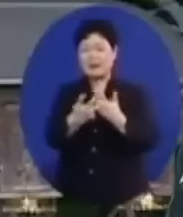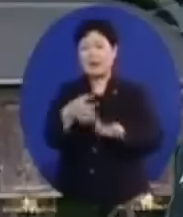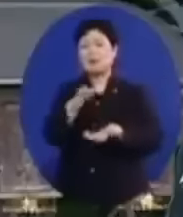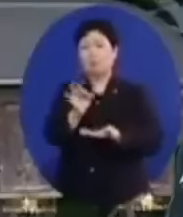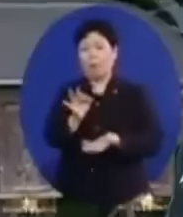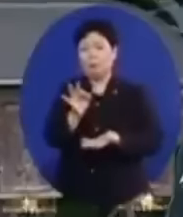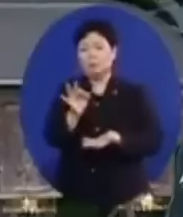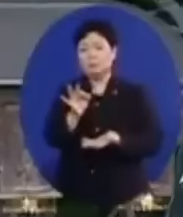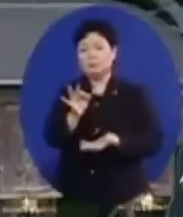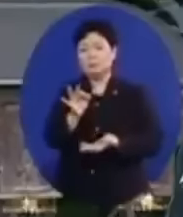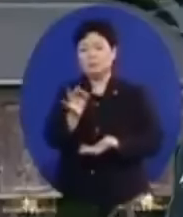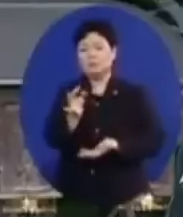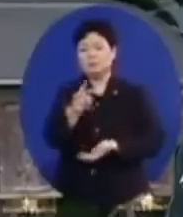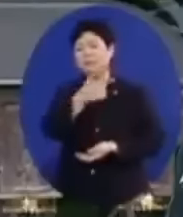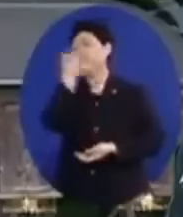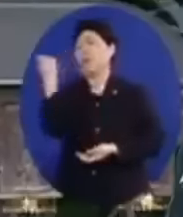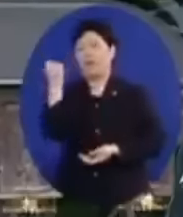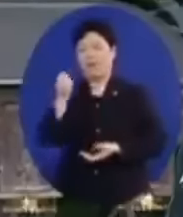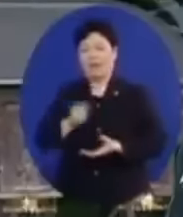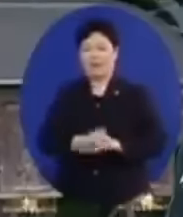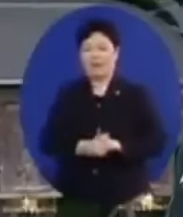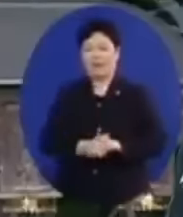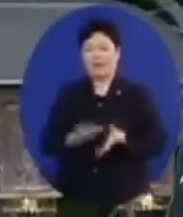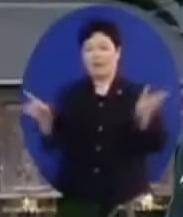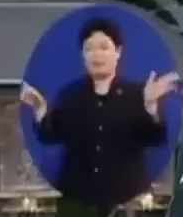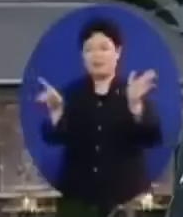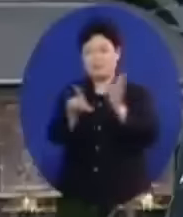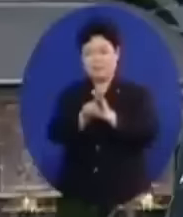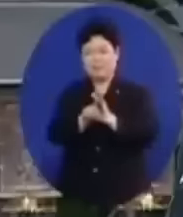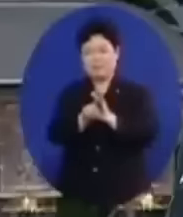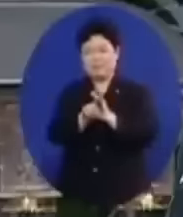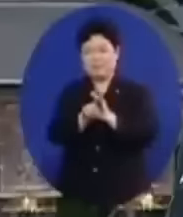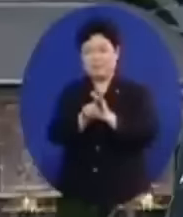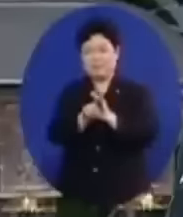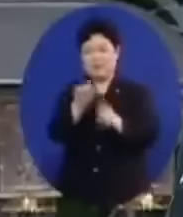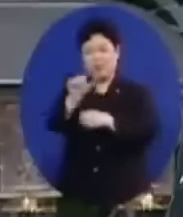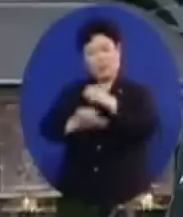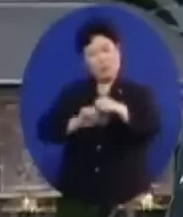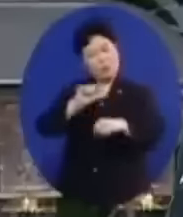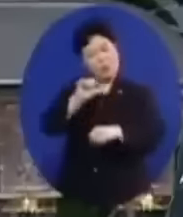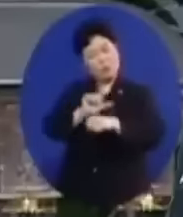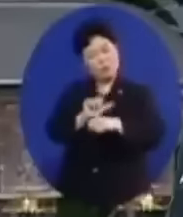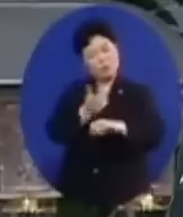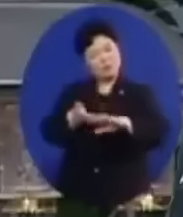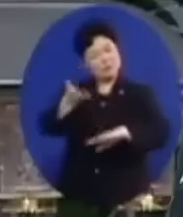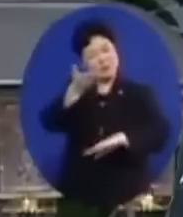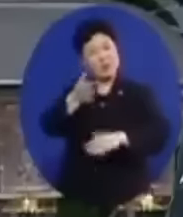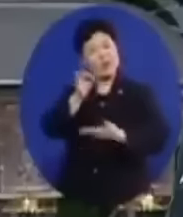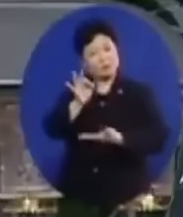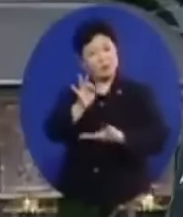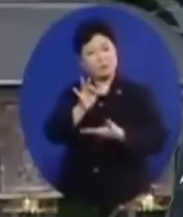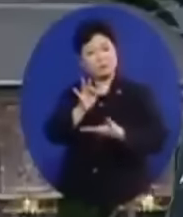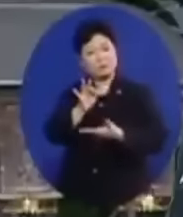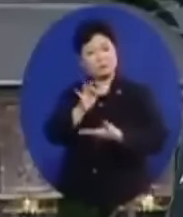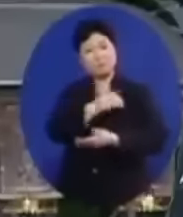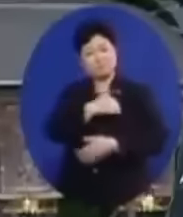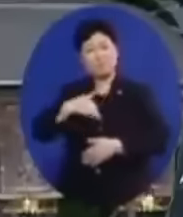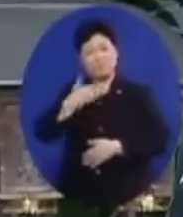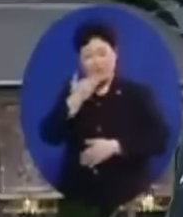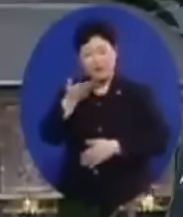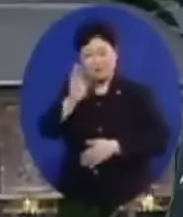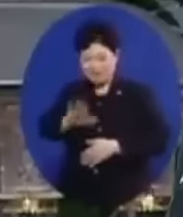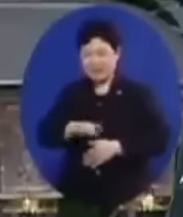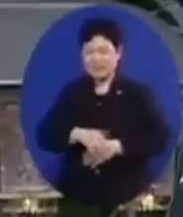돈이 별로 없어요. 믿은 지 5년 이상쯤 돼야 돈이 생기기 시작해요. 그럼